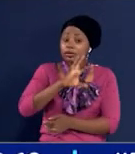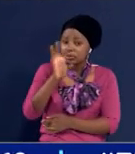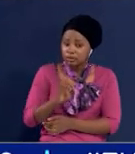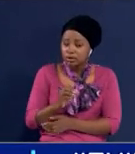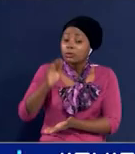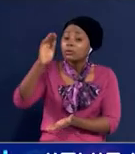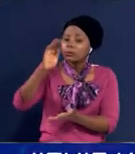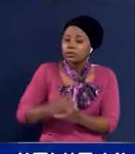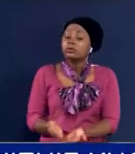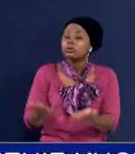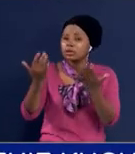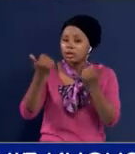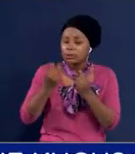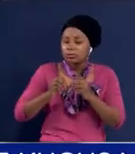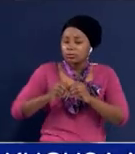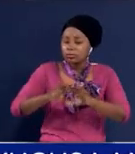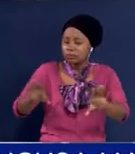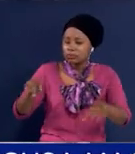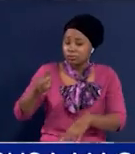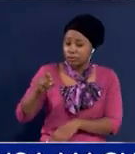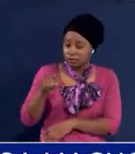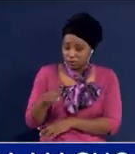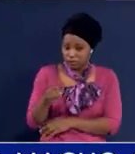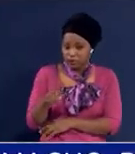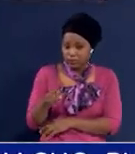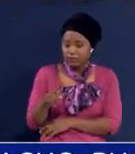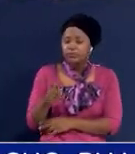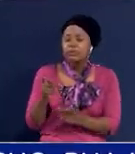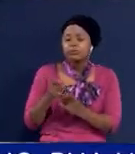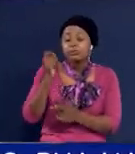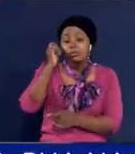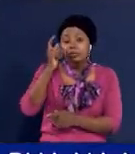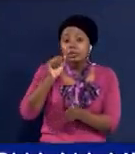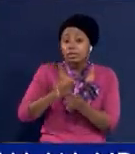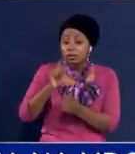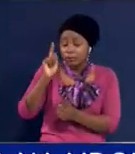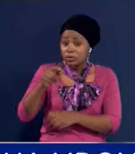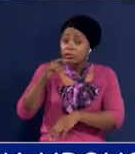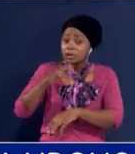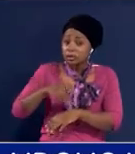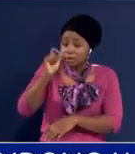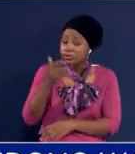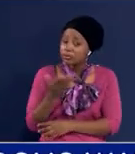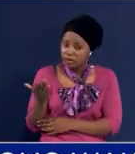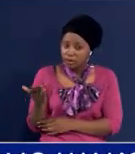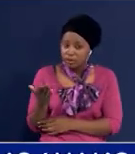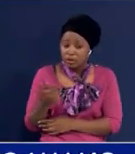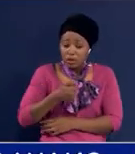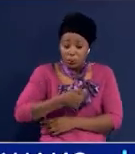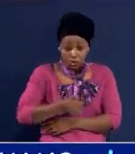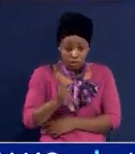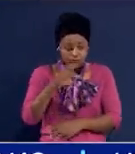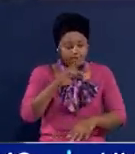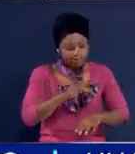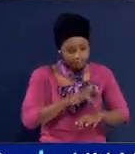wa kusambaza virusi. Na tutambue kwamba kitu chochote ambacho alikuwa amekishika mtu mwingine, na wewe